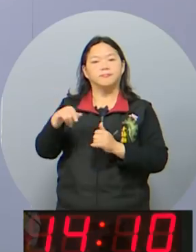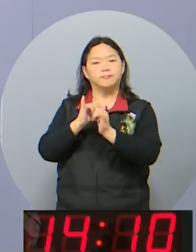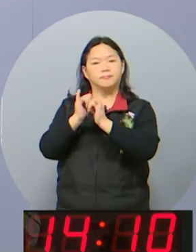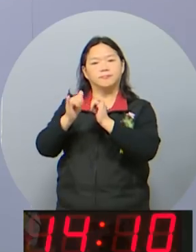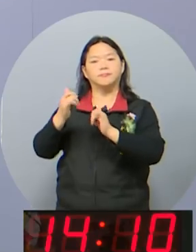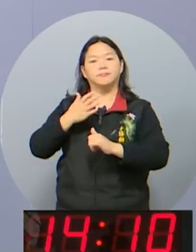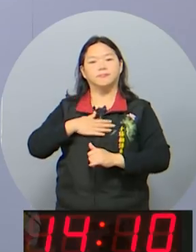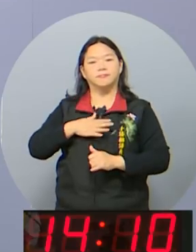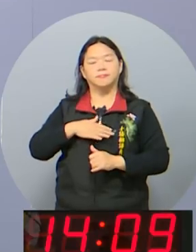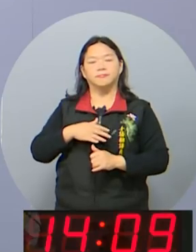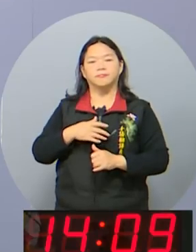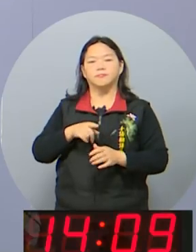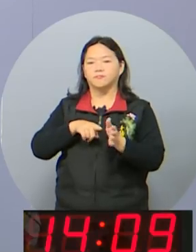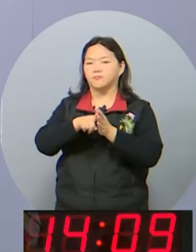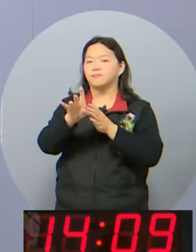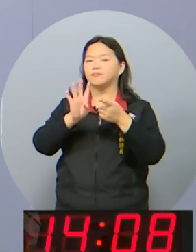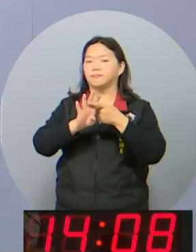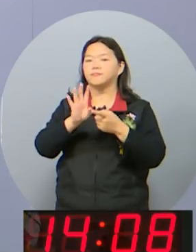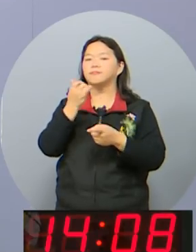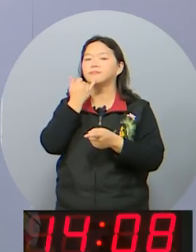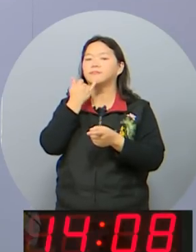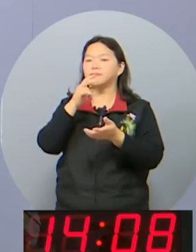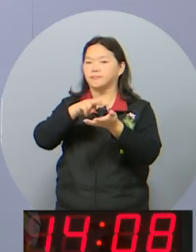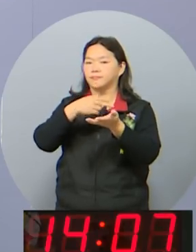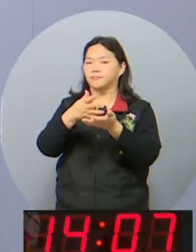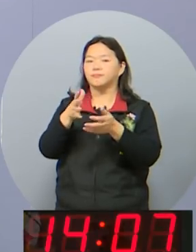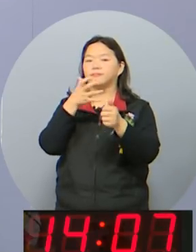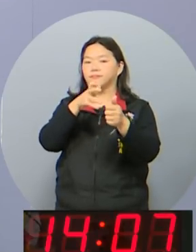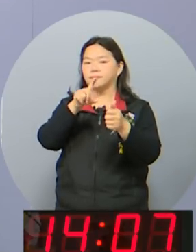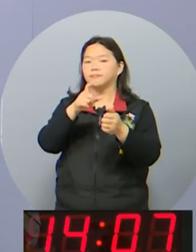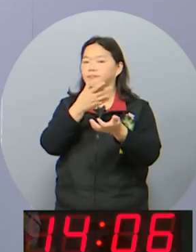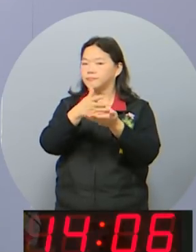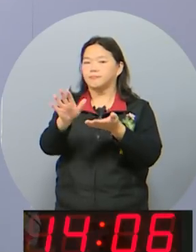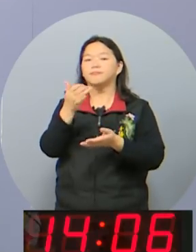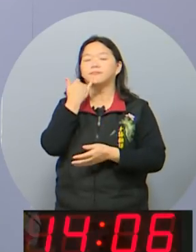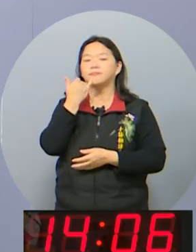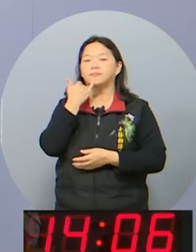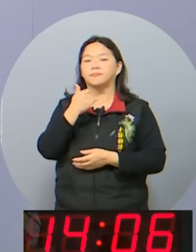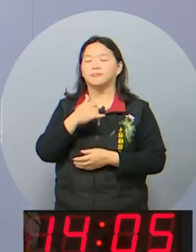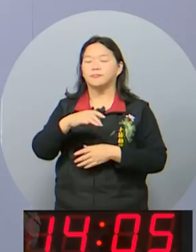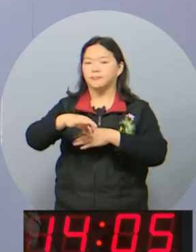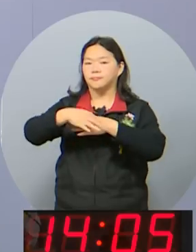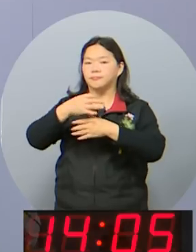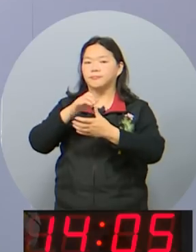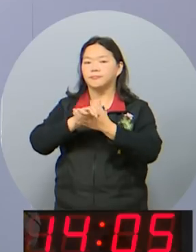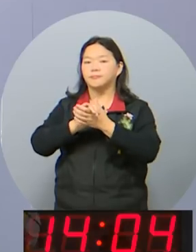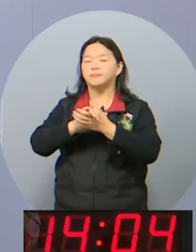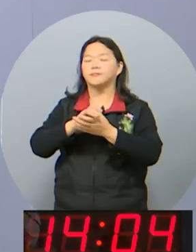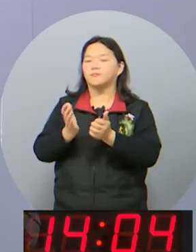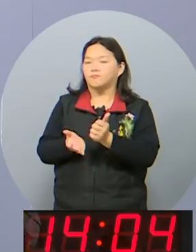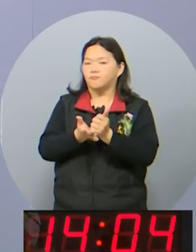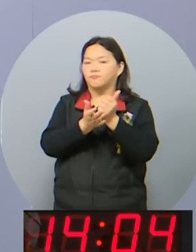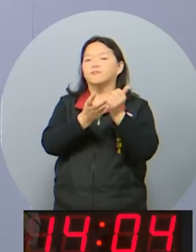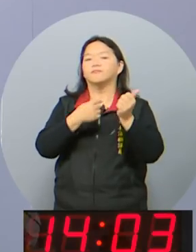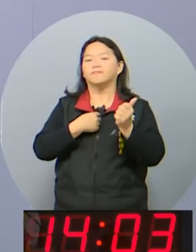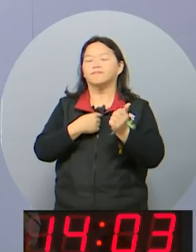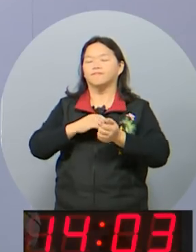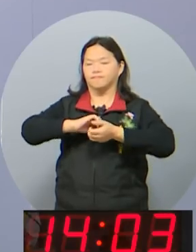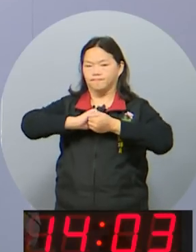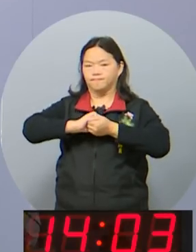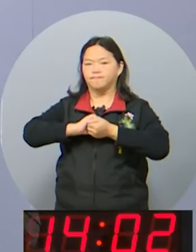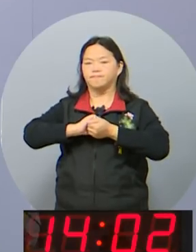队有这份专业可以解决他们的问题。那在很多的乡亲的鼓励之下，所以我决定站出来，